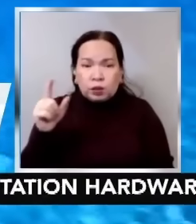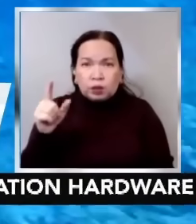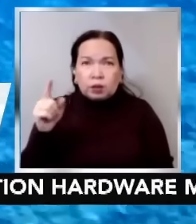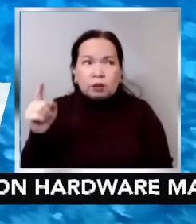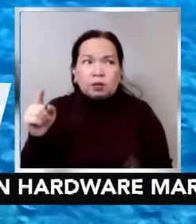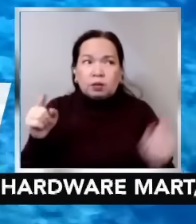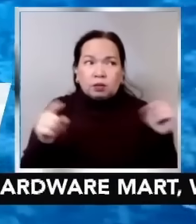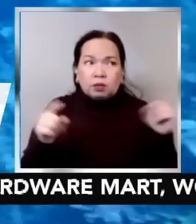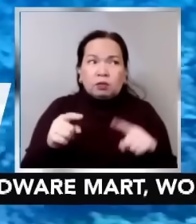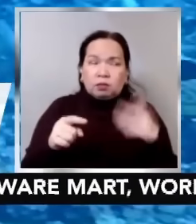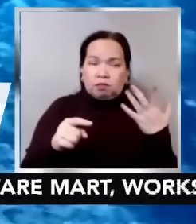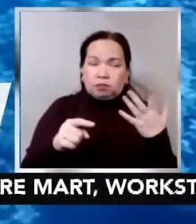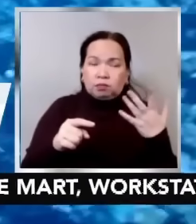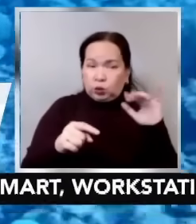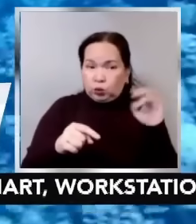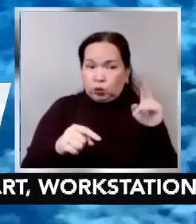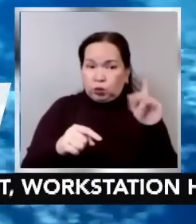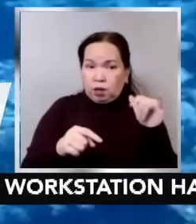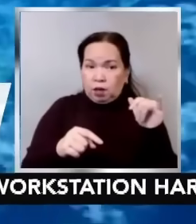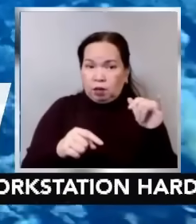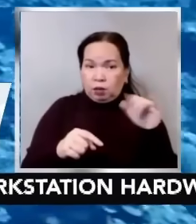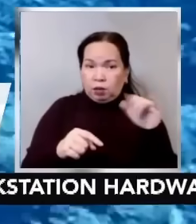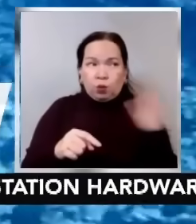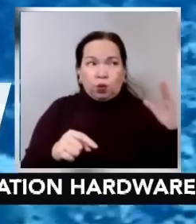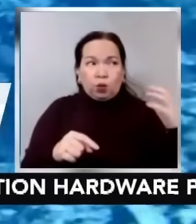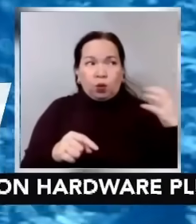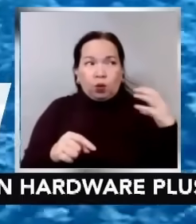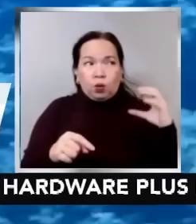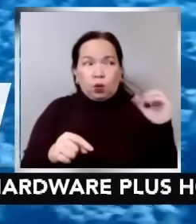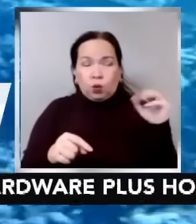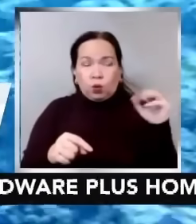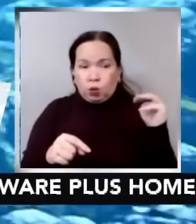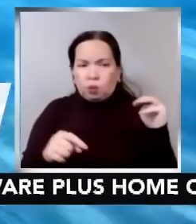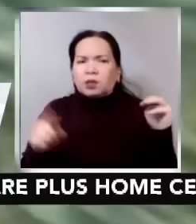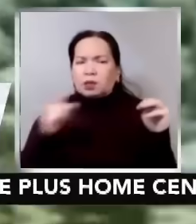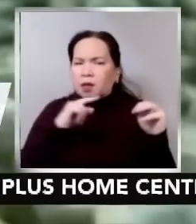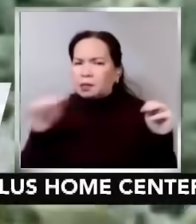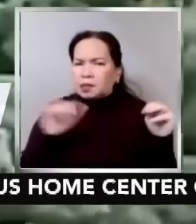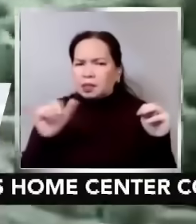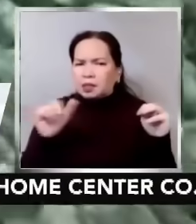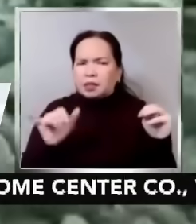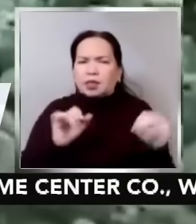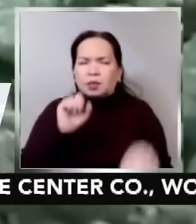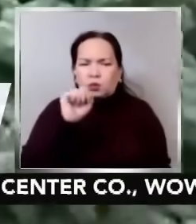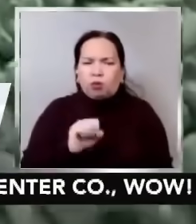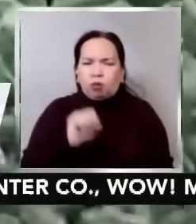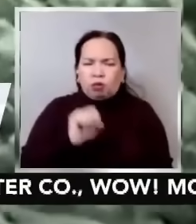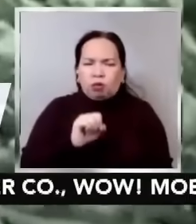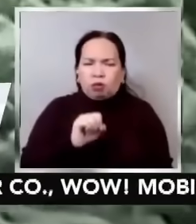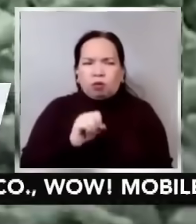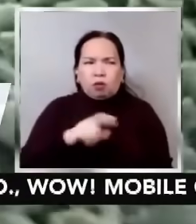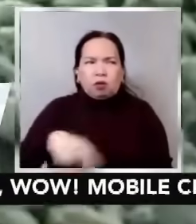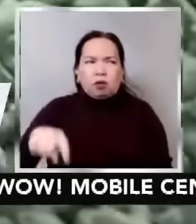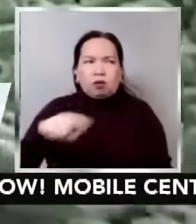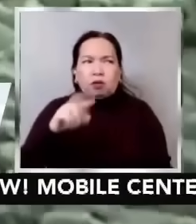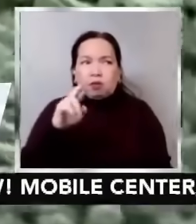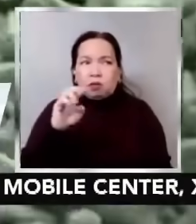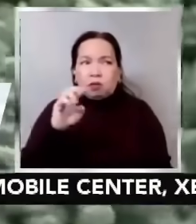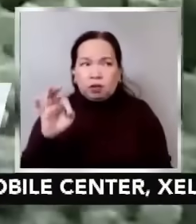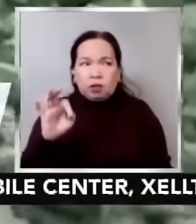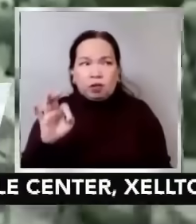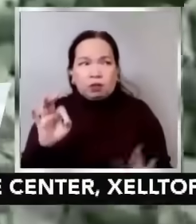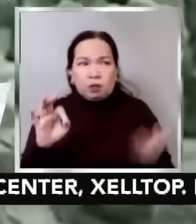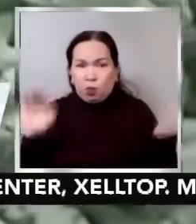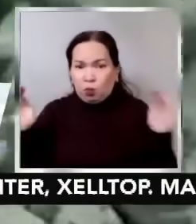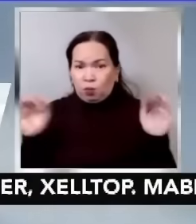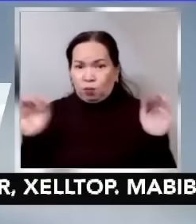Pero sabi ng Westcom, sa timog na bahagi rin daw ito ng Rosul Reef. Ganito rin ang nakita ng Coast Guard ngayong Agosto